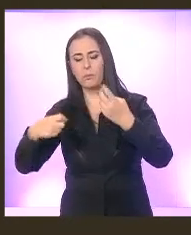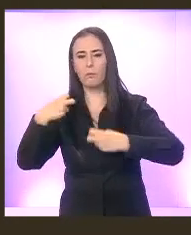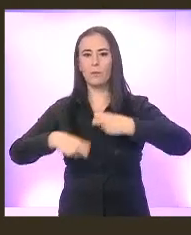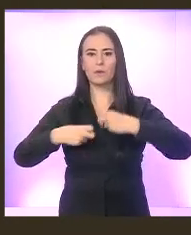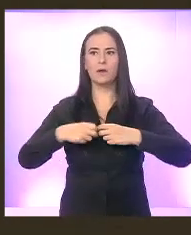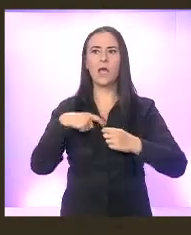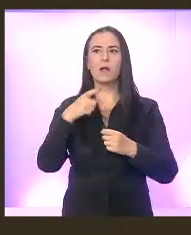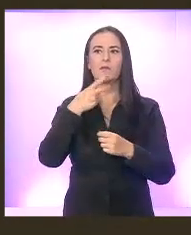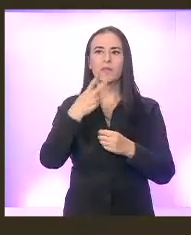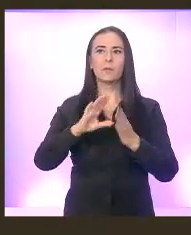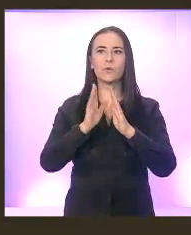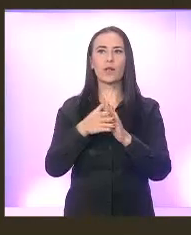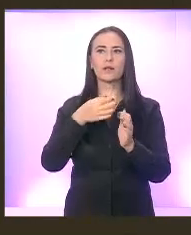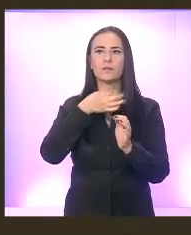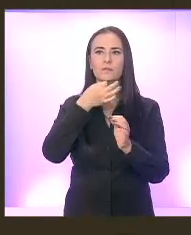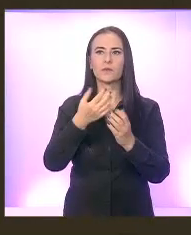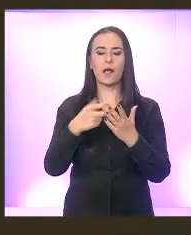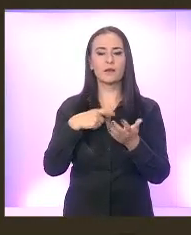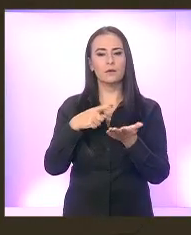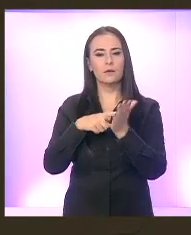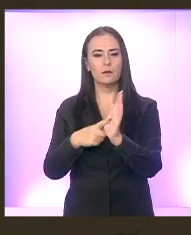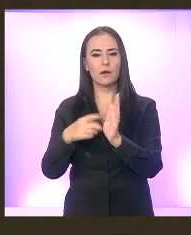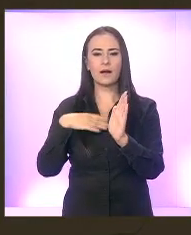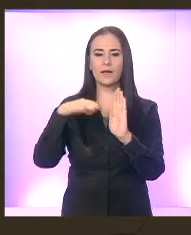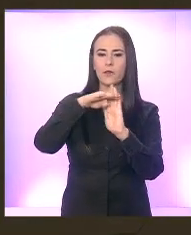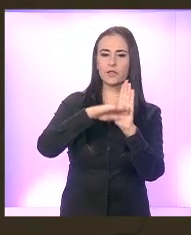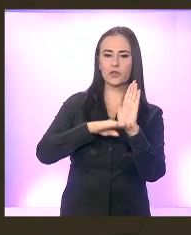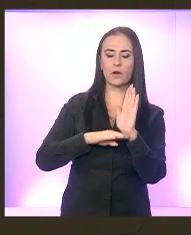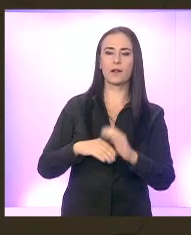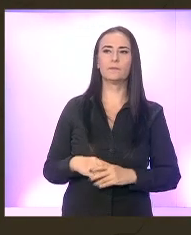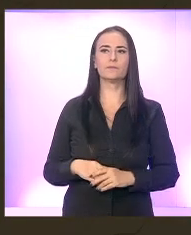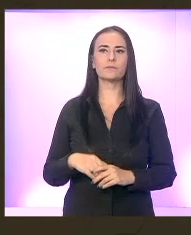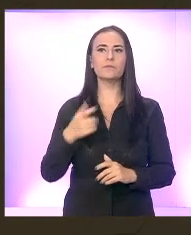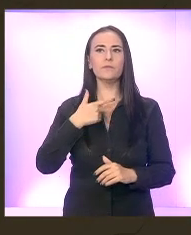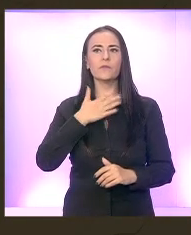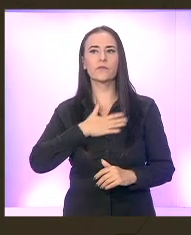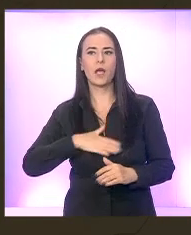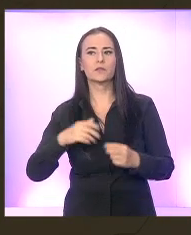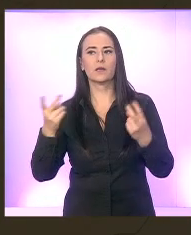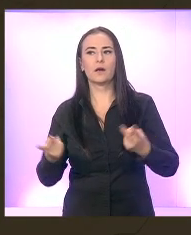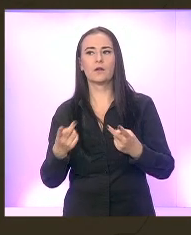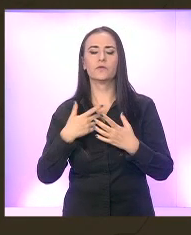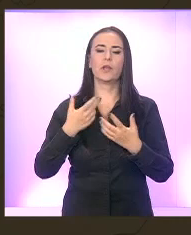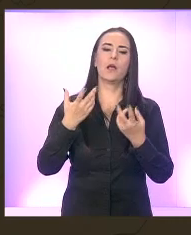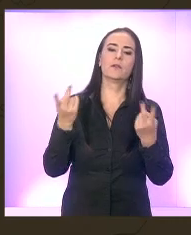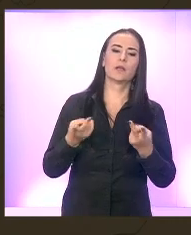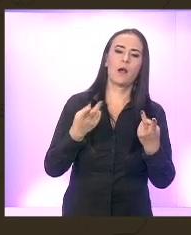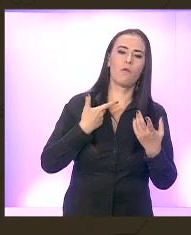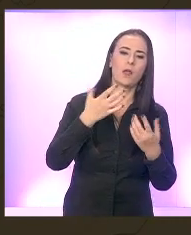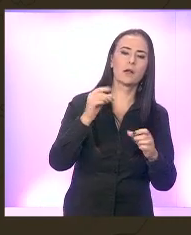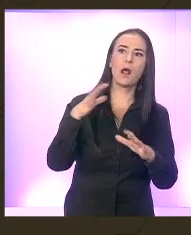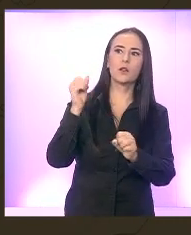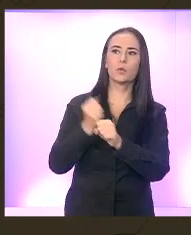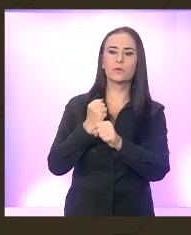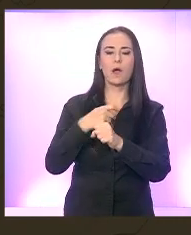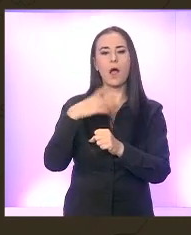merge încălzirea sau că nu merge aer condiționat, că iau foc sau se întâmplă alte nefăcute